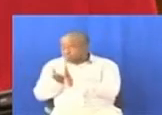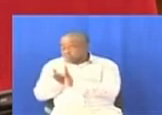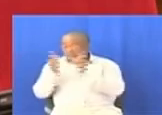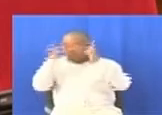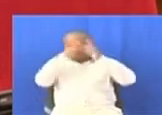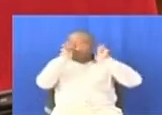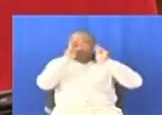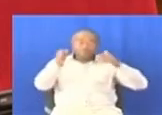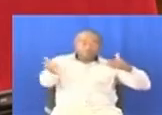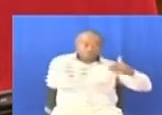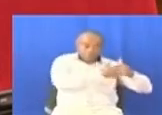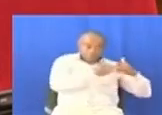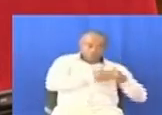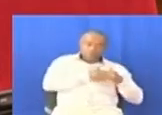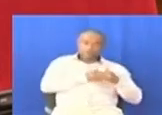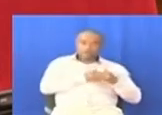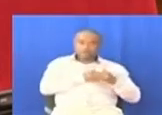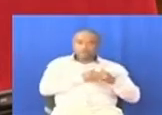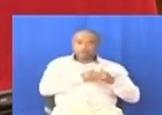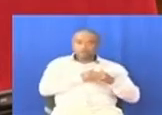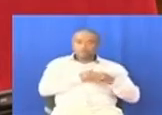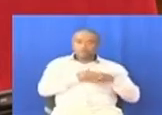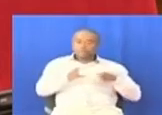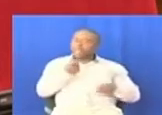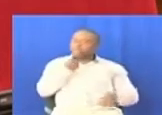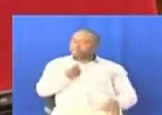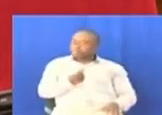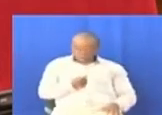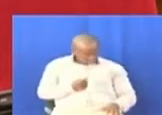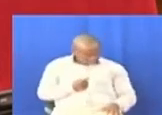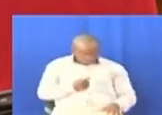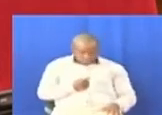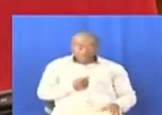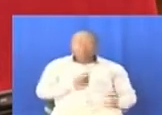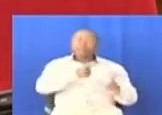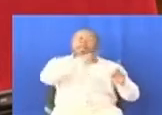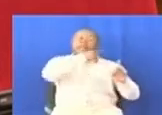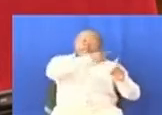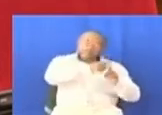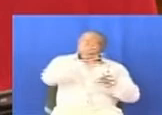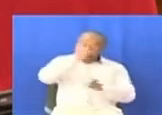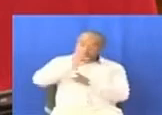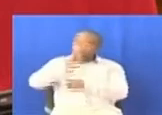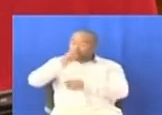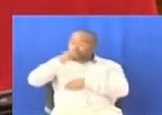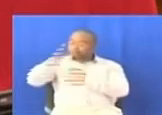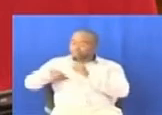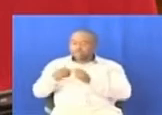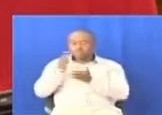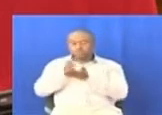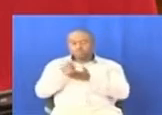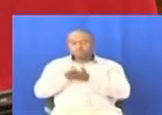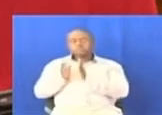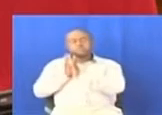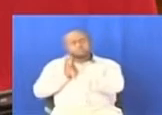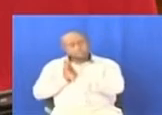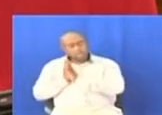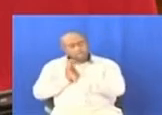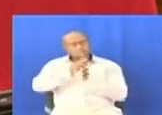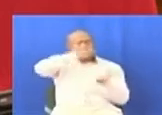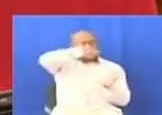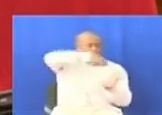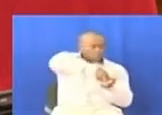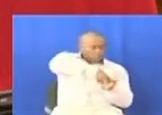Lakini kwa kuwa na hofu ya Mwenyezi Mungu, akasema ibada iendelee. Na kweli tumesali, tumeomba.